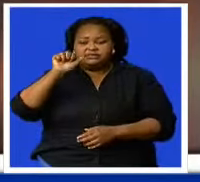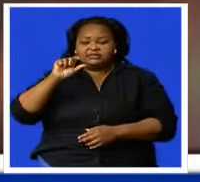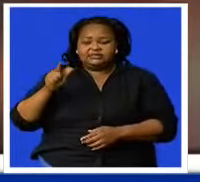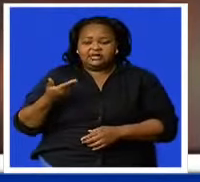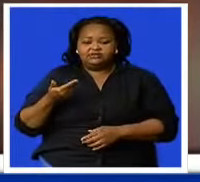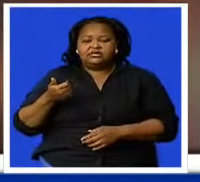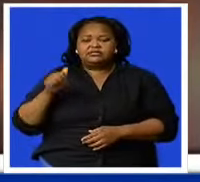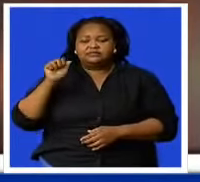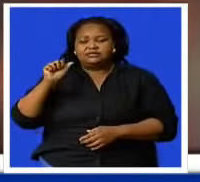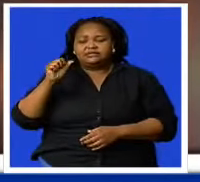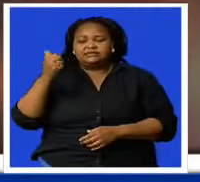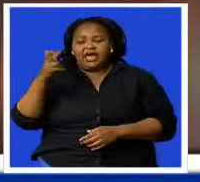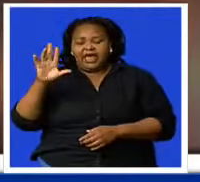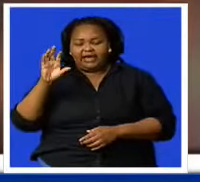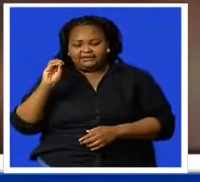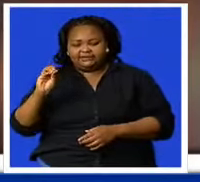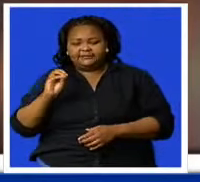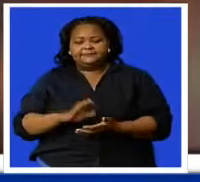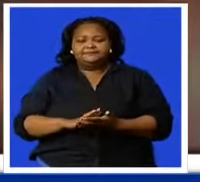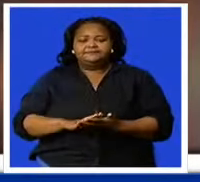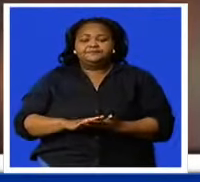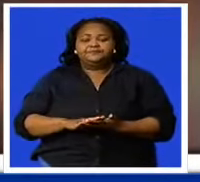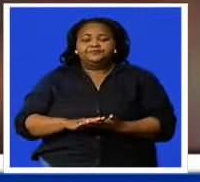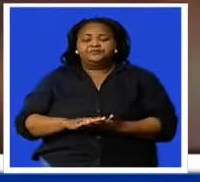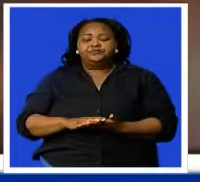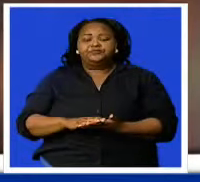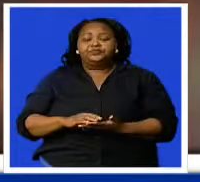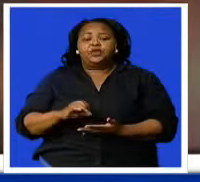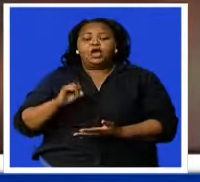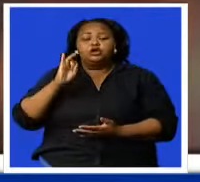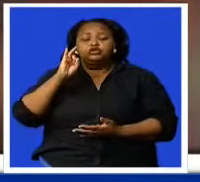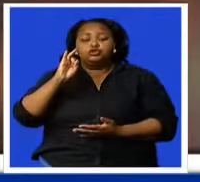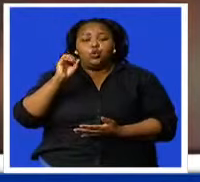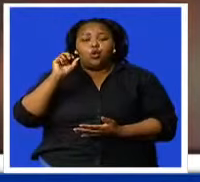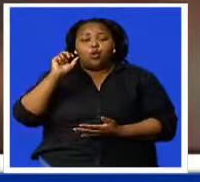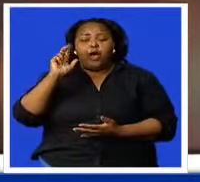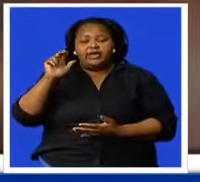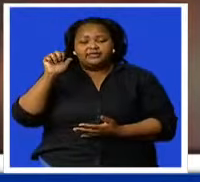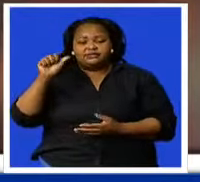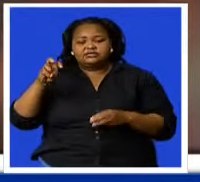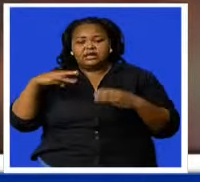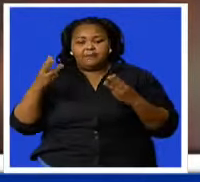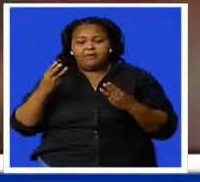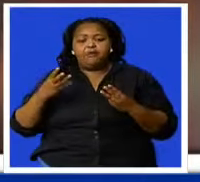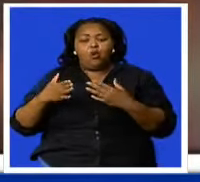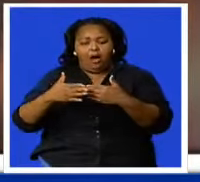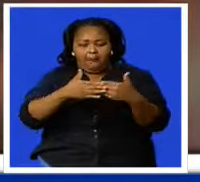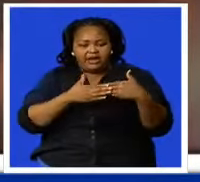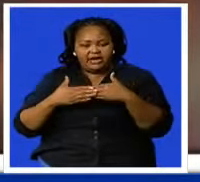ngu-6480. Lombiko ke ukhomba ukuthi bangu-286 labalashelwa lo mkhuhlane,